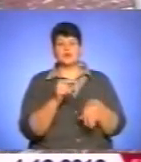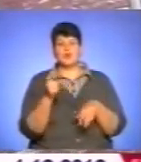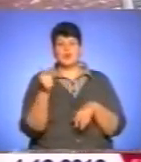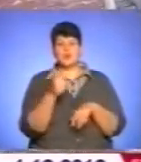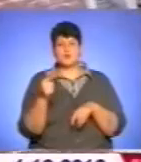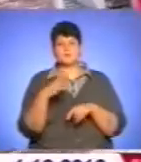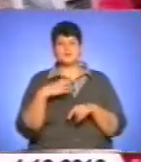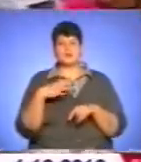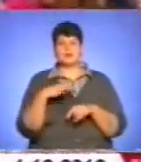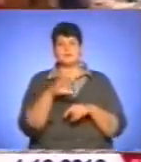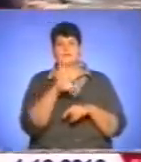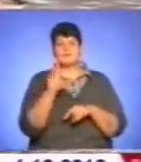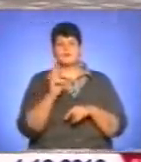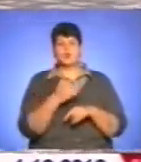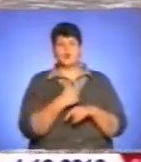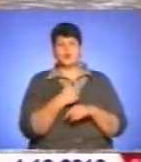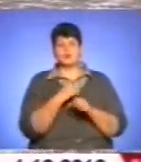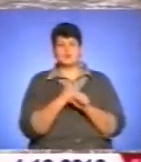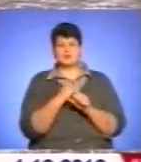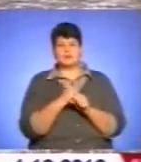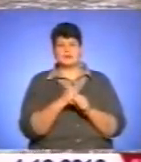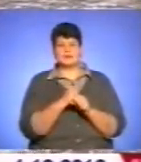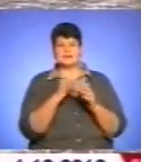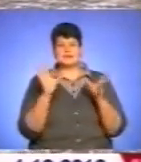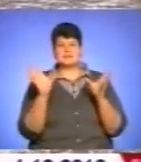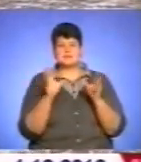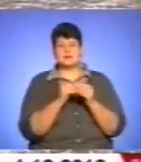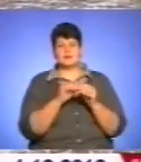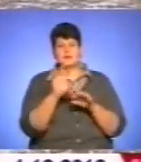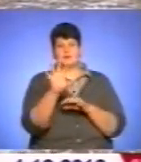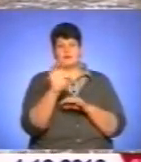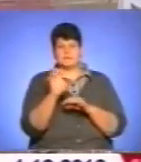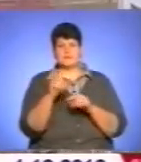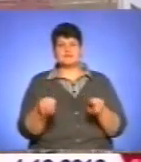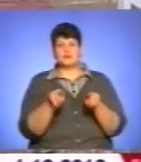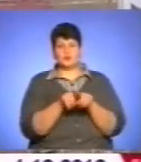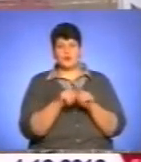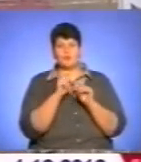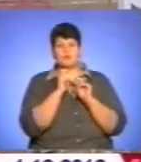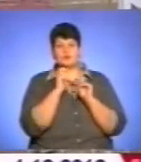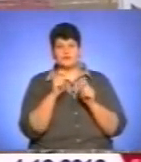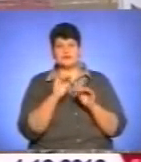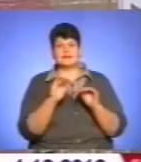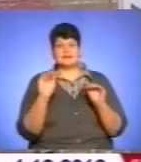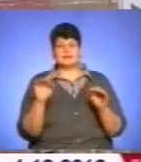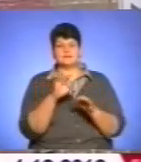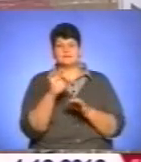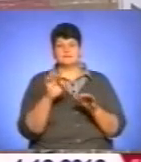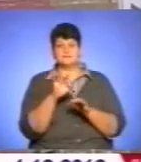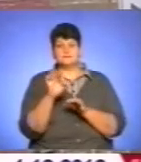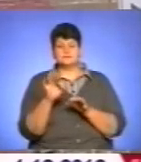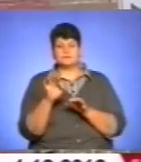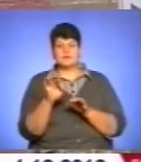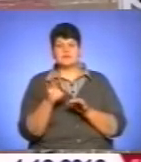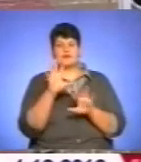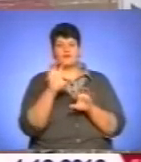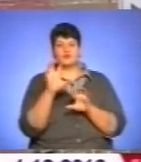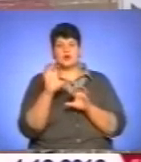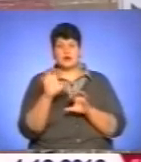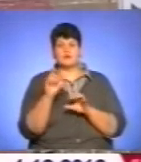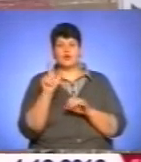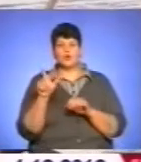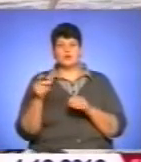чекатиме усіх, хто бажає зробити спільний пам'ятний знімок і заодно подарувати радість діткам із сиротинців. За фотографію з Миколаєм